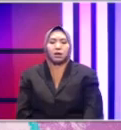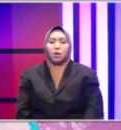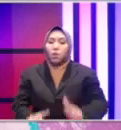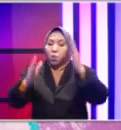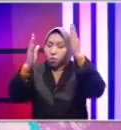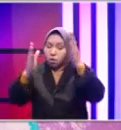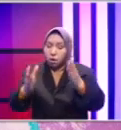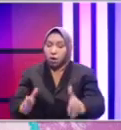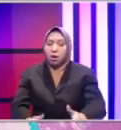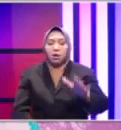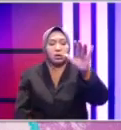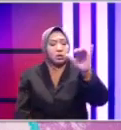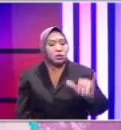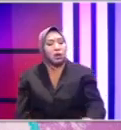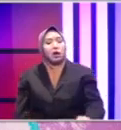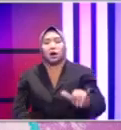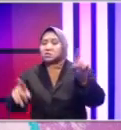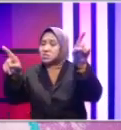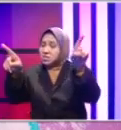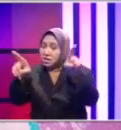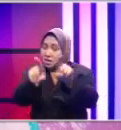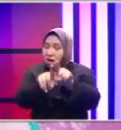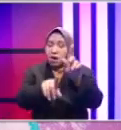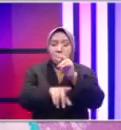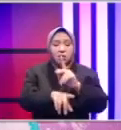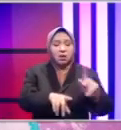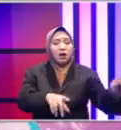Hai I love you mohyi